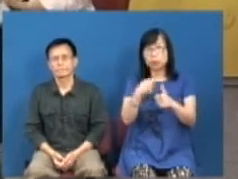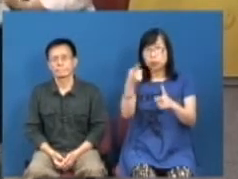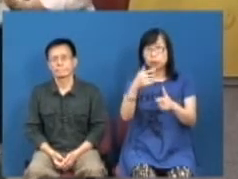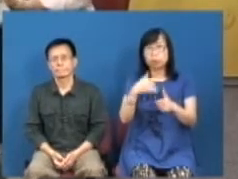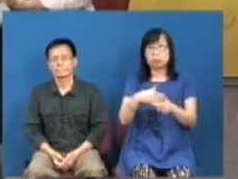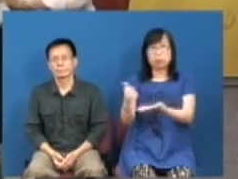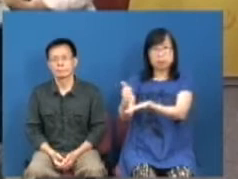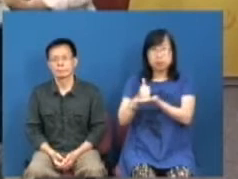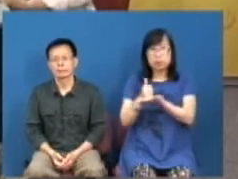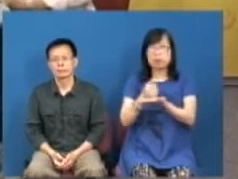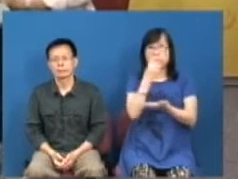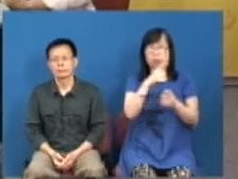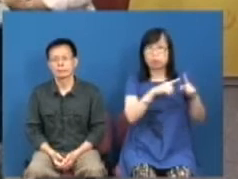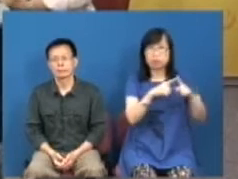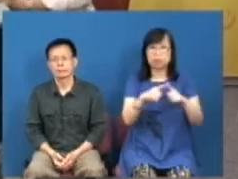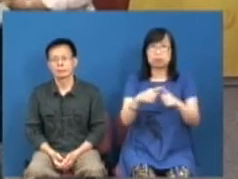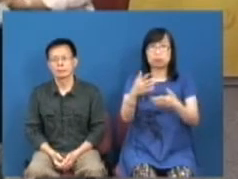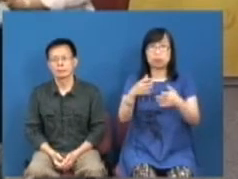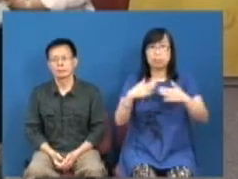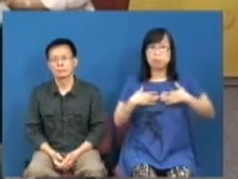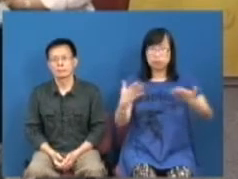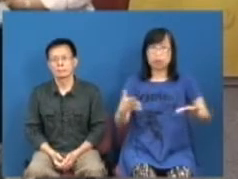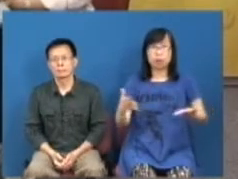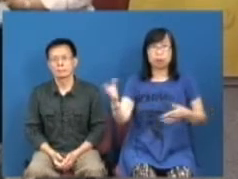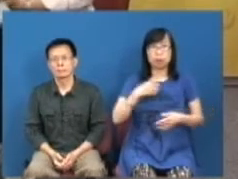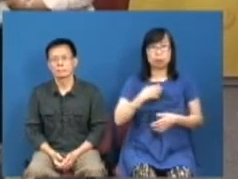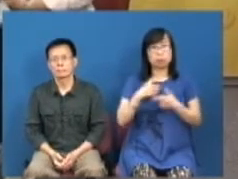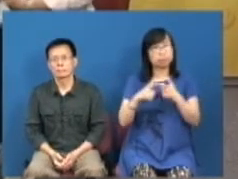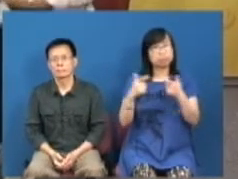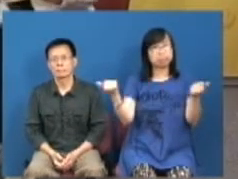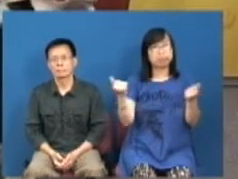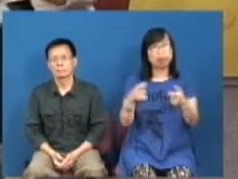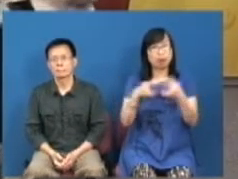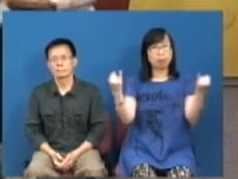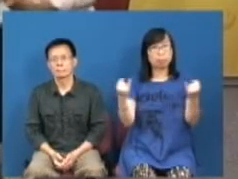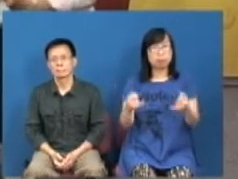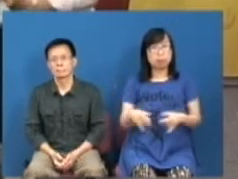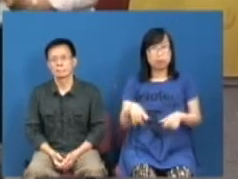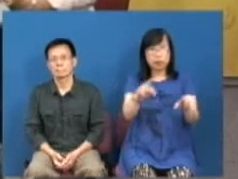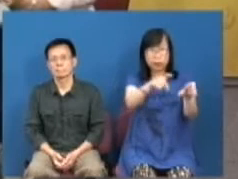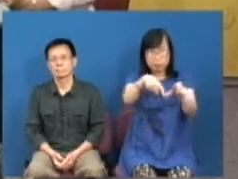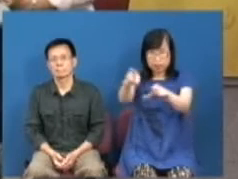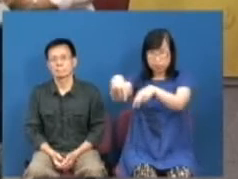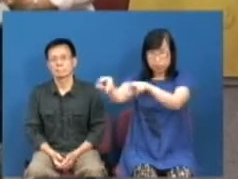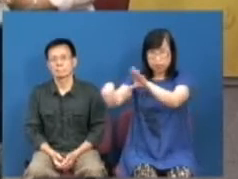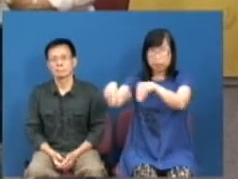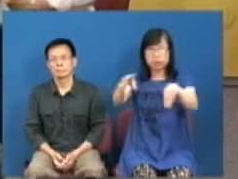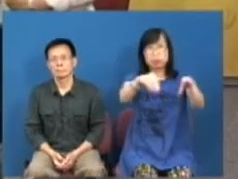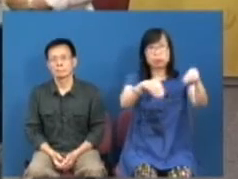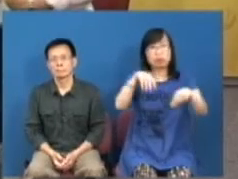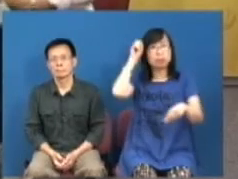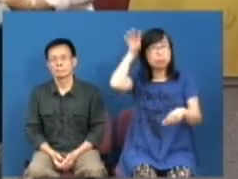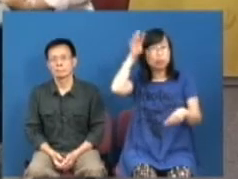上去表達意見，我覺得呢個做法咧真係唔合理喎。如果你話你收集咗意見之後，即係我哋死